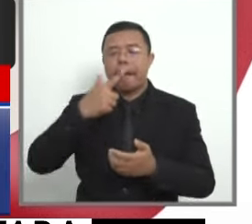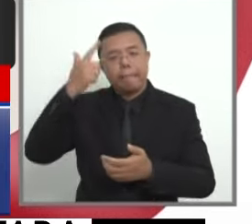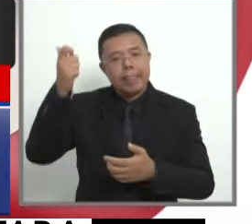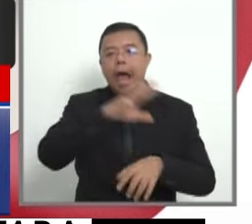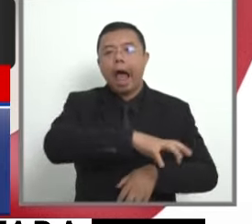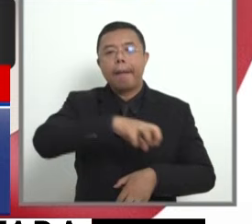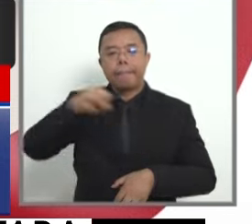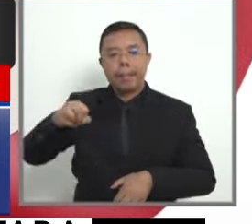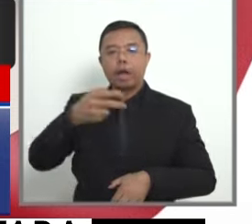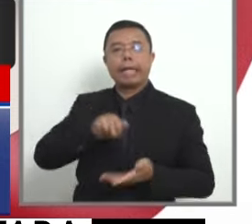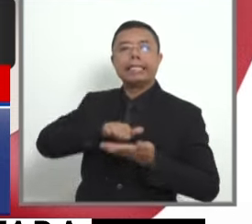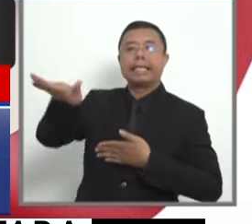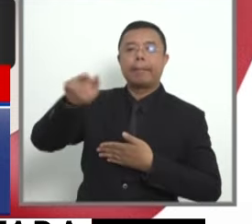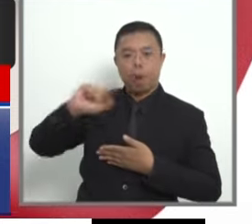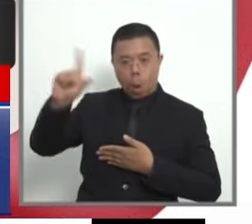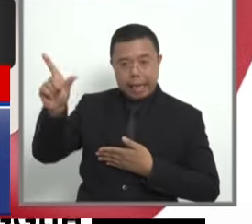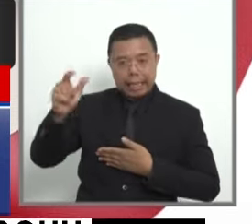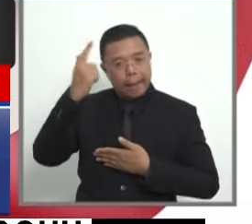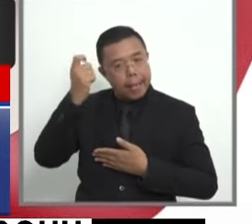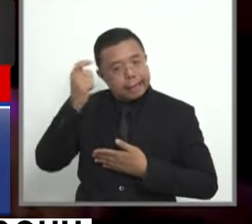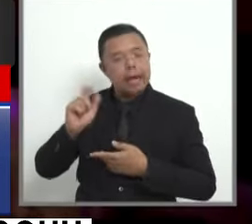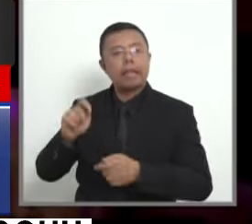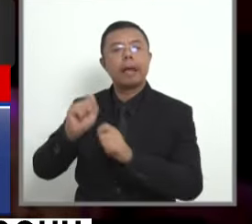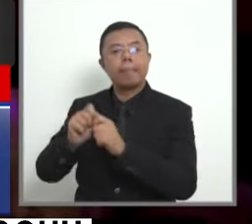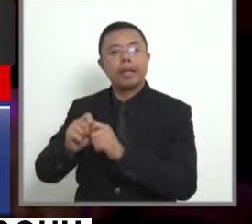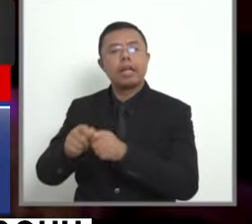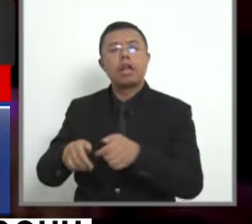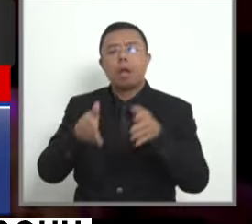Indonesia kita kirim ke luar negeri kita